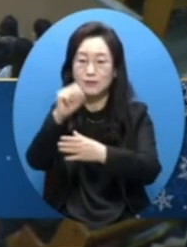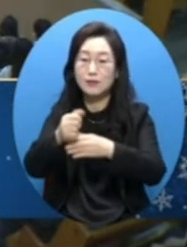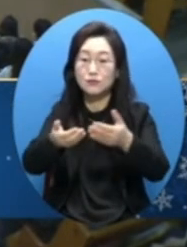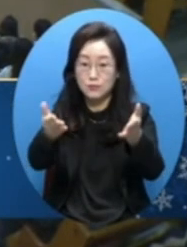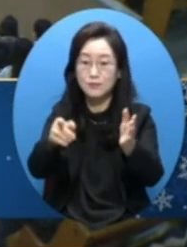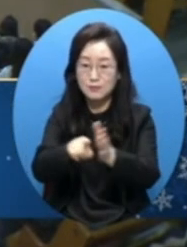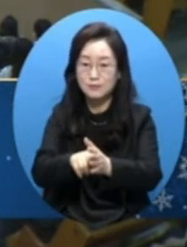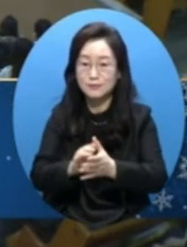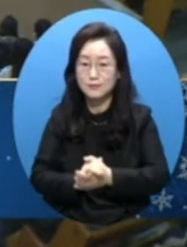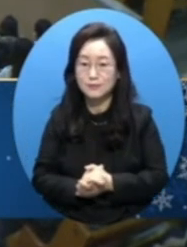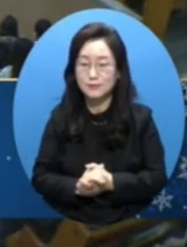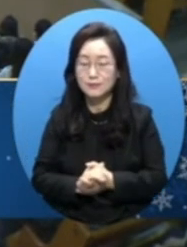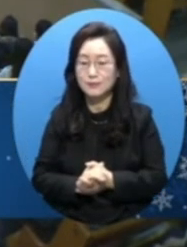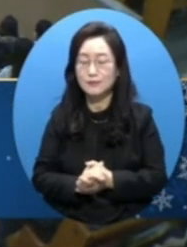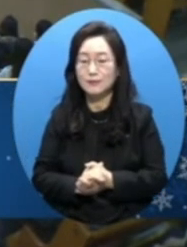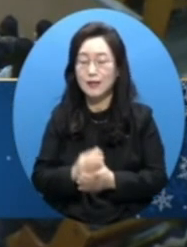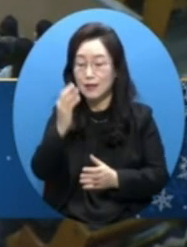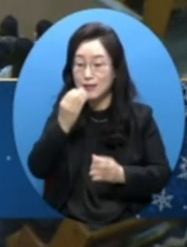주십니다